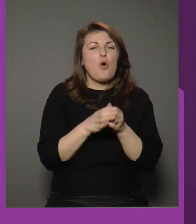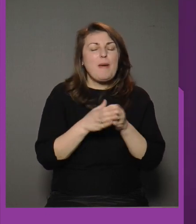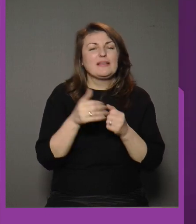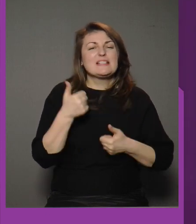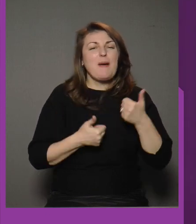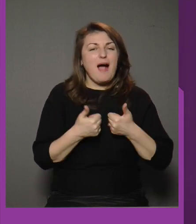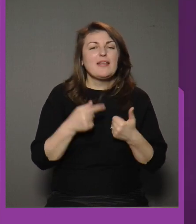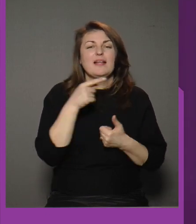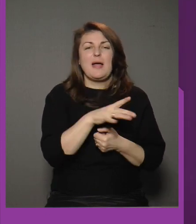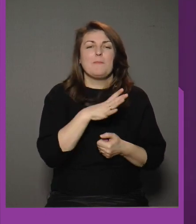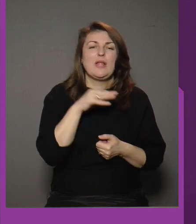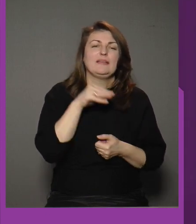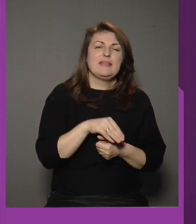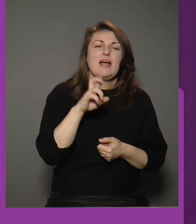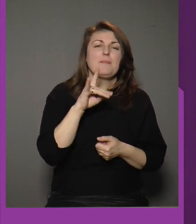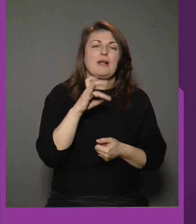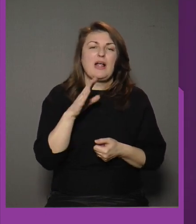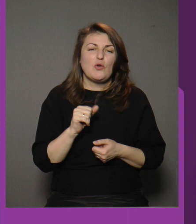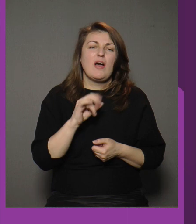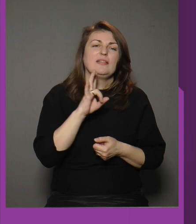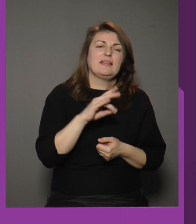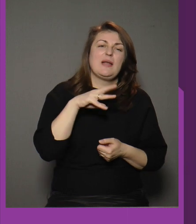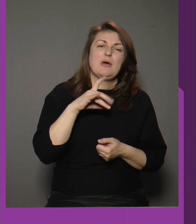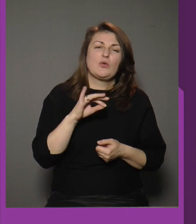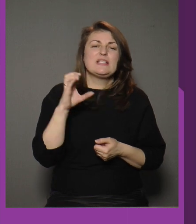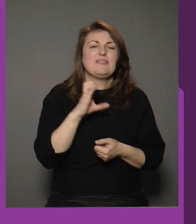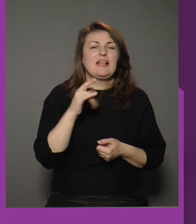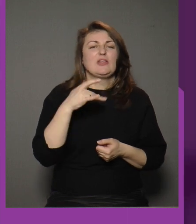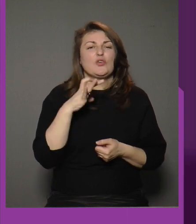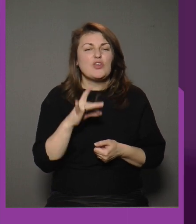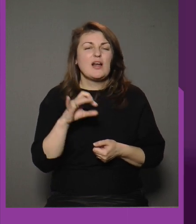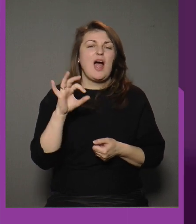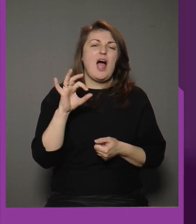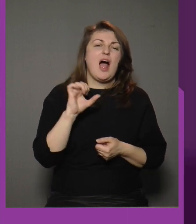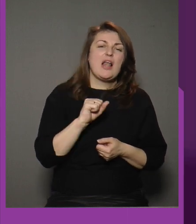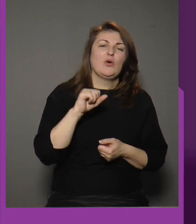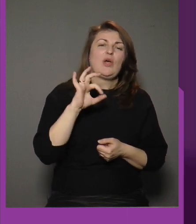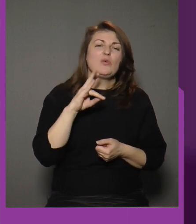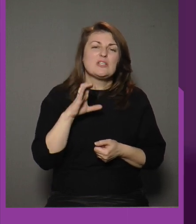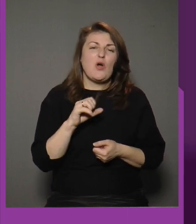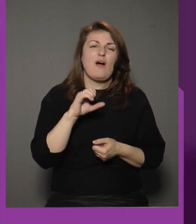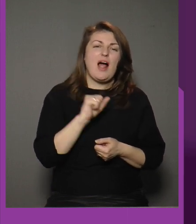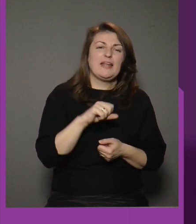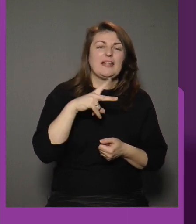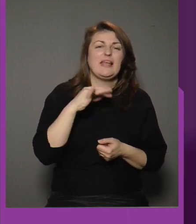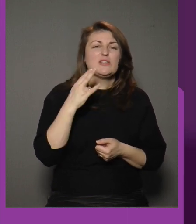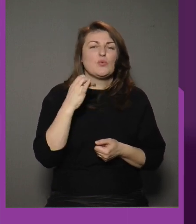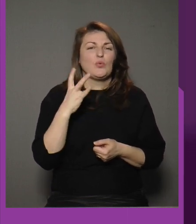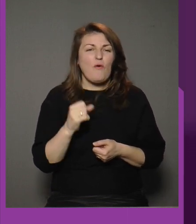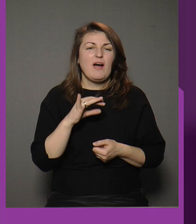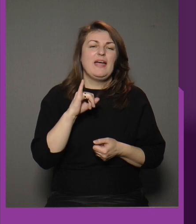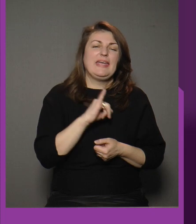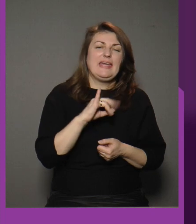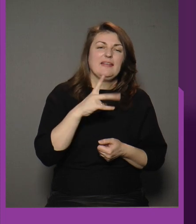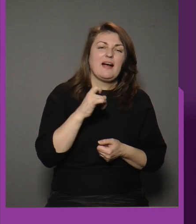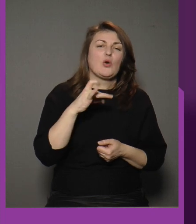змаганнях. Там була і Тетяна Бакланова, і Наталя Мироненко, Світлана Гончар, Альона Осипова, Аліна Лянцгунова і Інга Руденко.